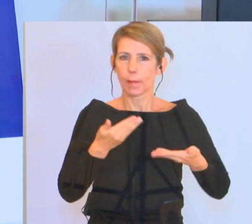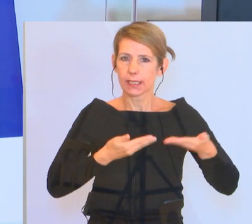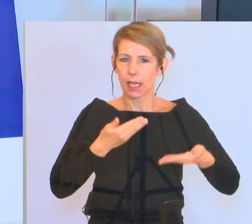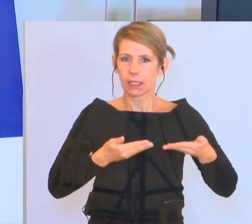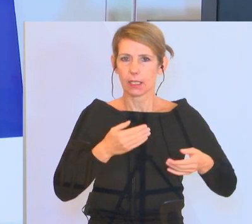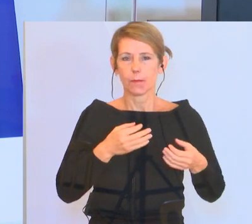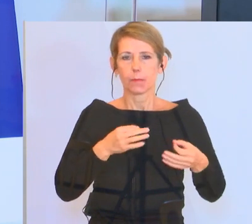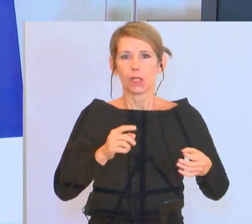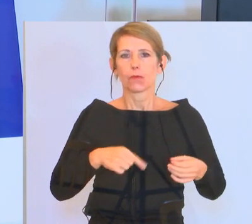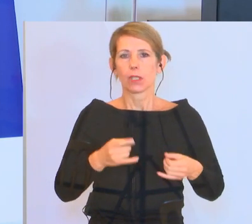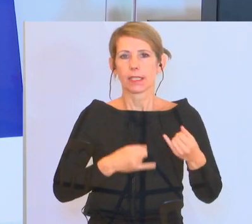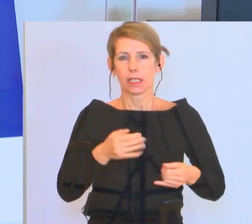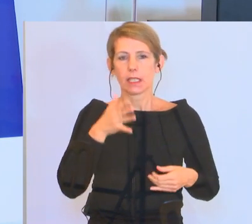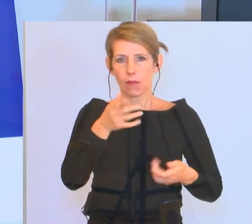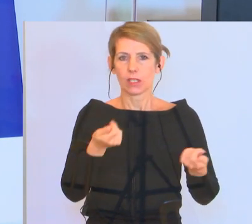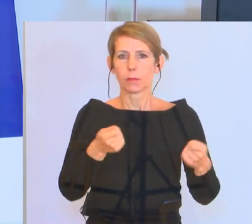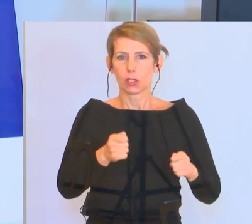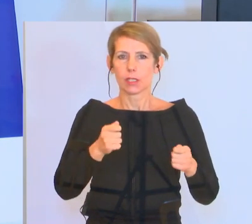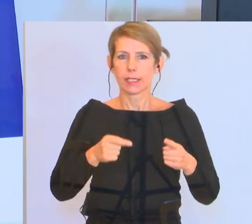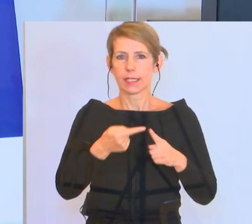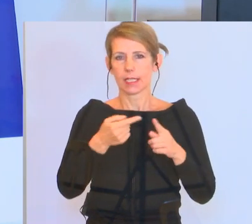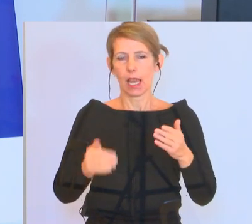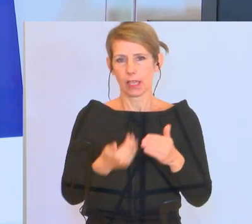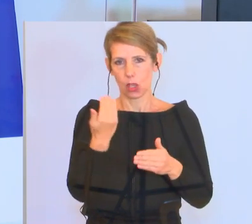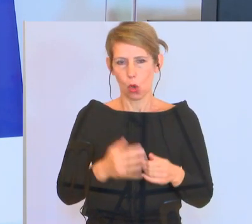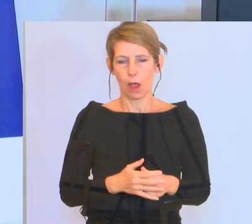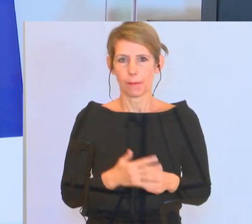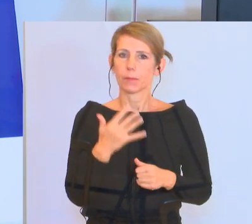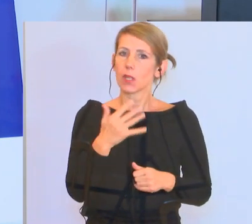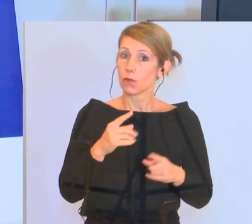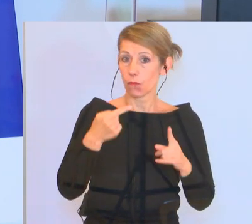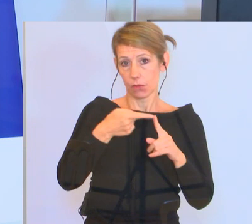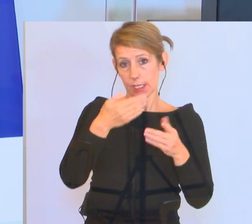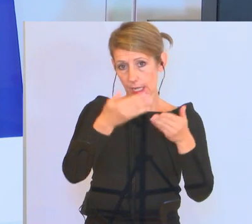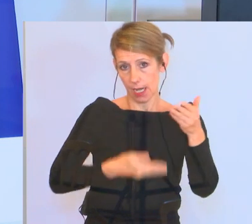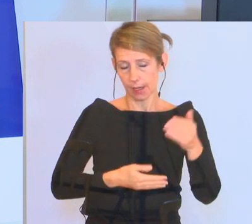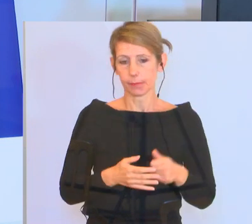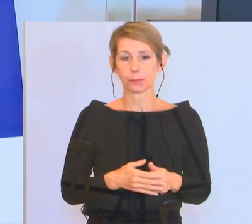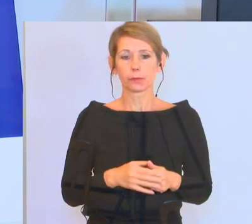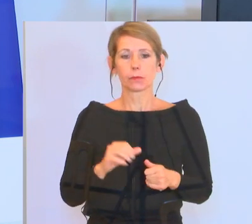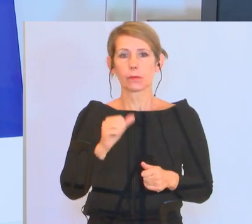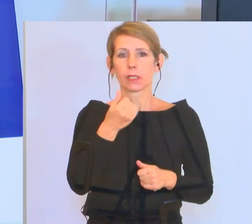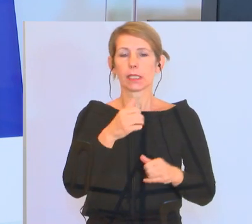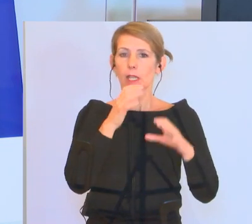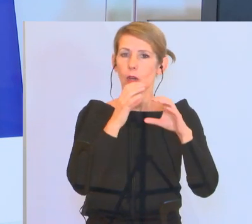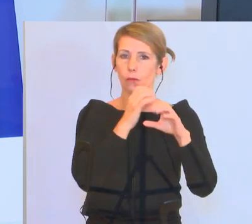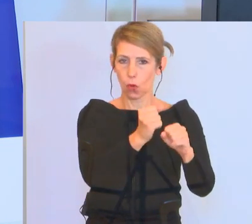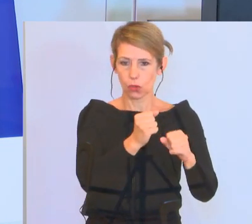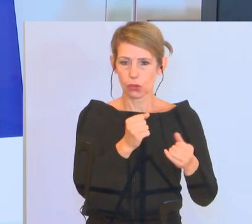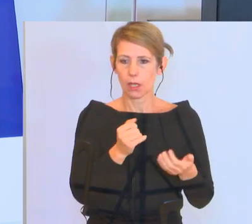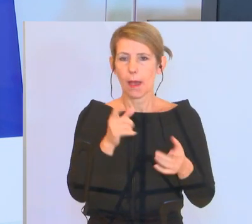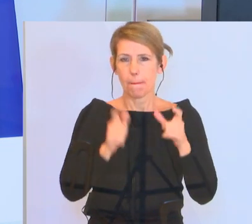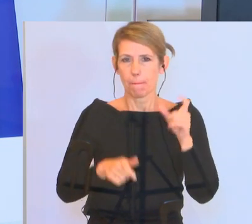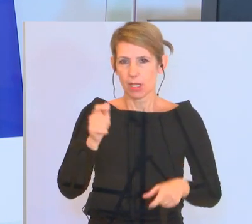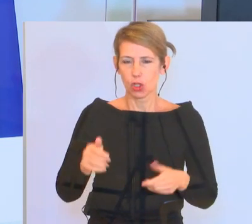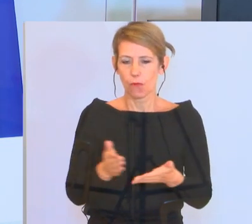Ziele fürs kommende Jahr beschließen wird. Hier sind 5 übergeordnete Ziele. Erstens der Fokus, die Vermittlung von Menschen,